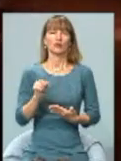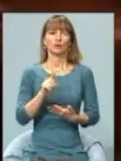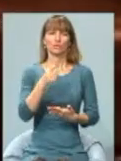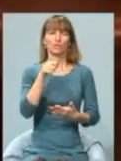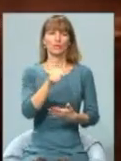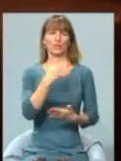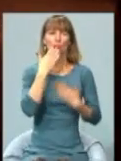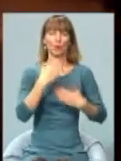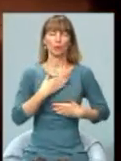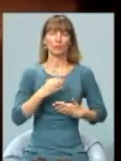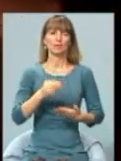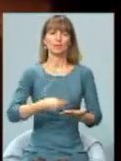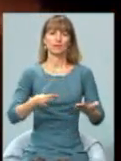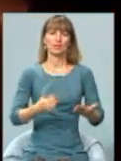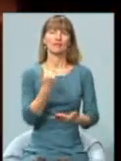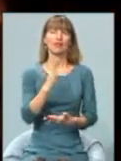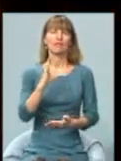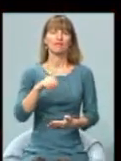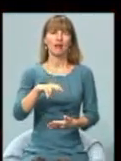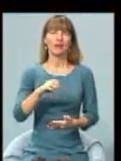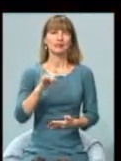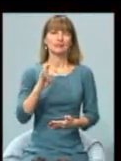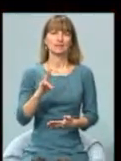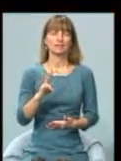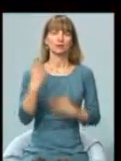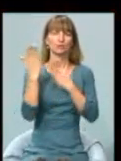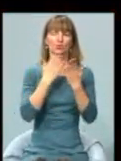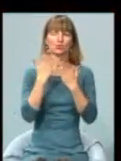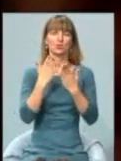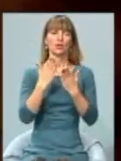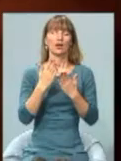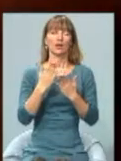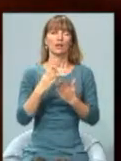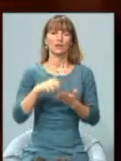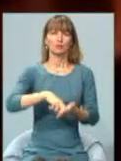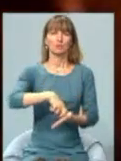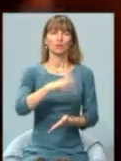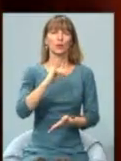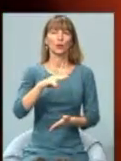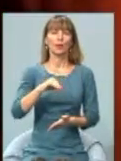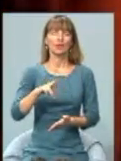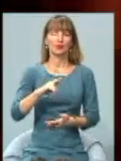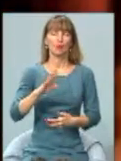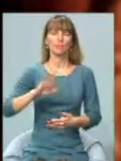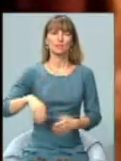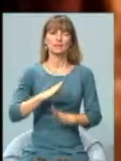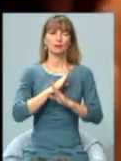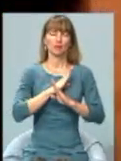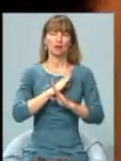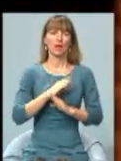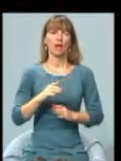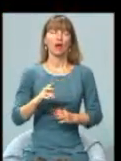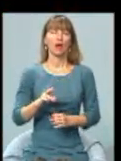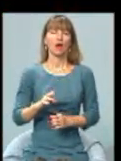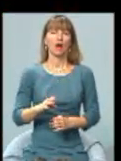підписав її «Твій Валентин». Прочитала листівку Юлія лише після смерті чоловіка, а сама страта сталася